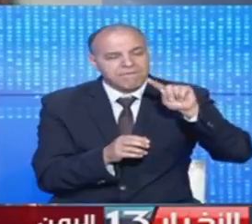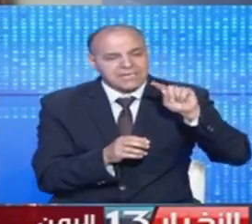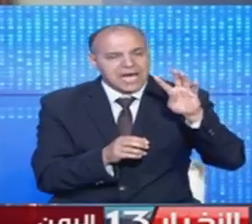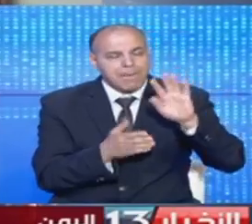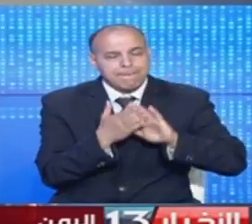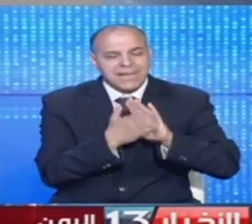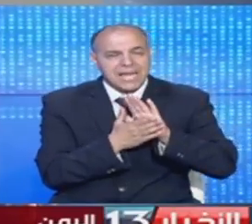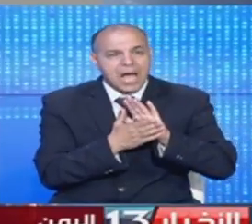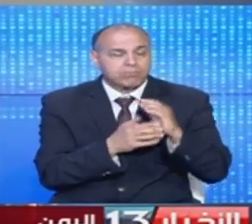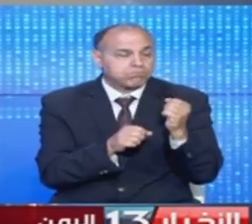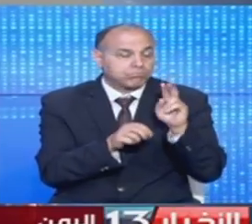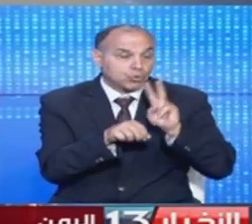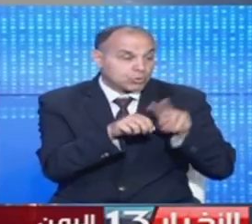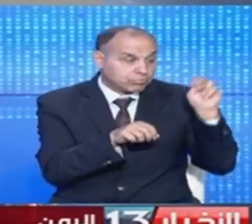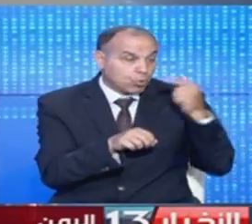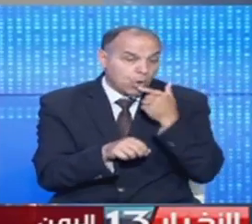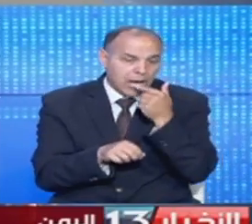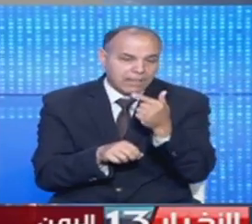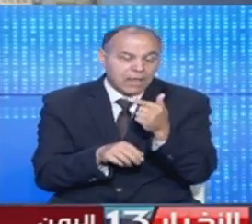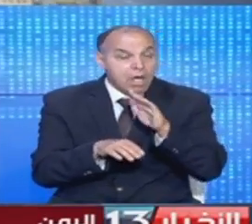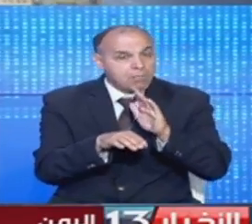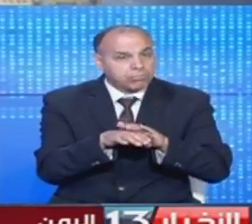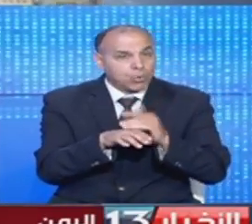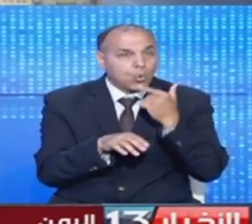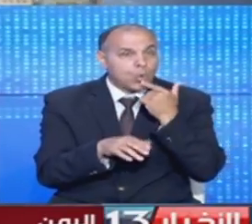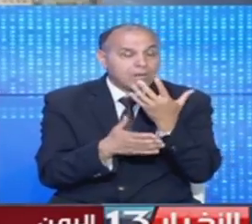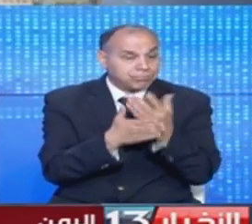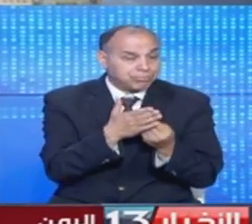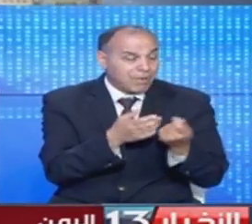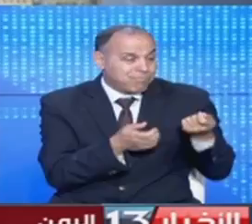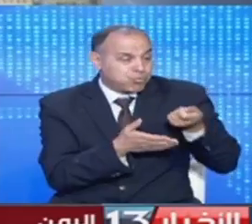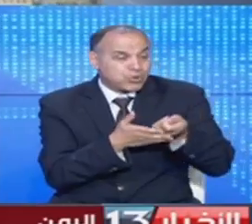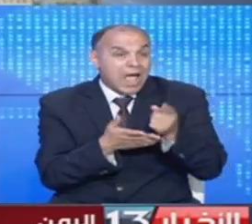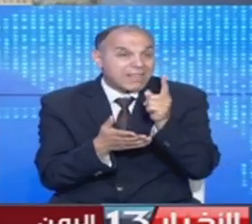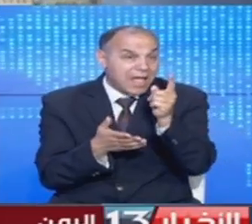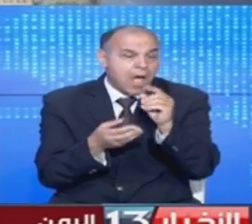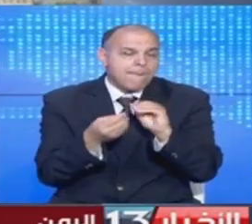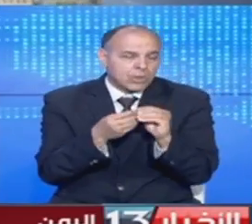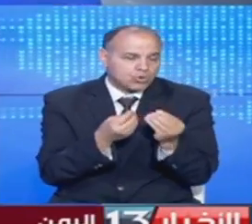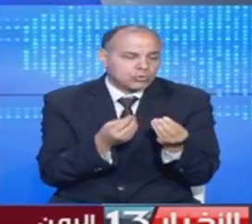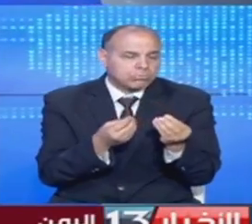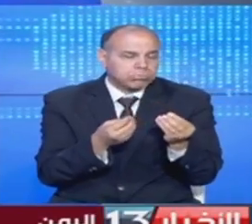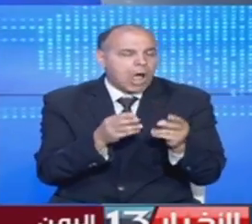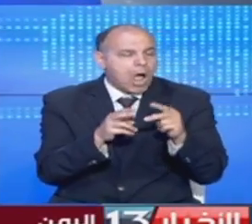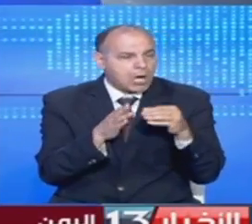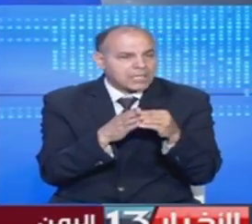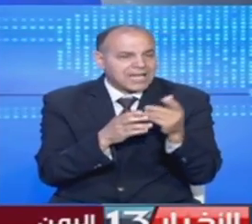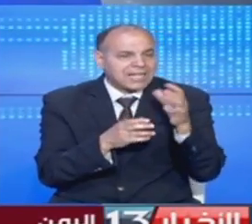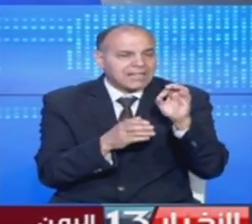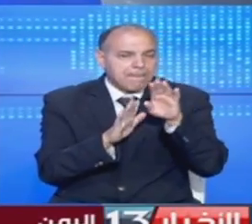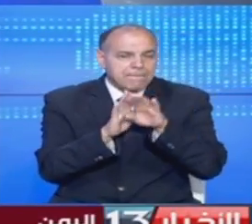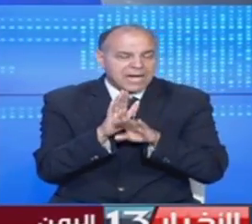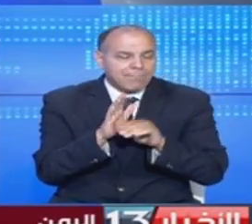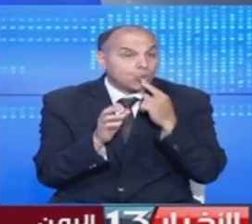وكان الأمين العام للأمم المتحدة أنطونيو غوتيريس قد حذر من أن غياب التمويل المطلوب سيؤدي إلى وقف أكثر من 30